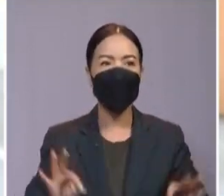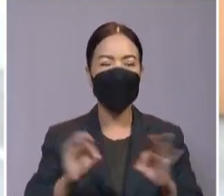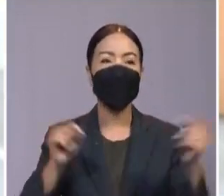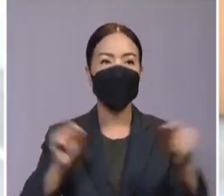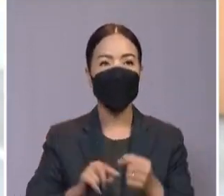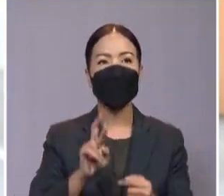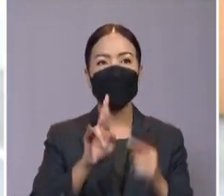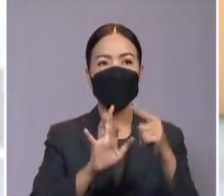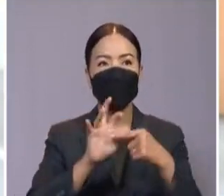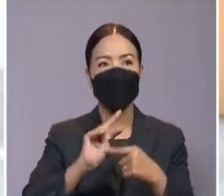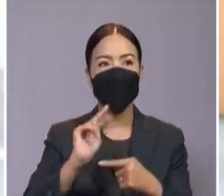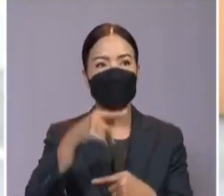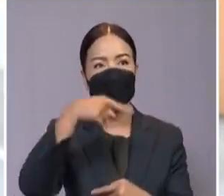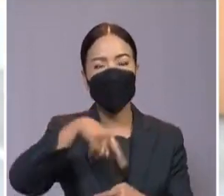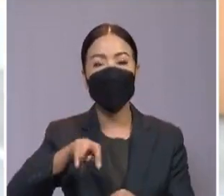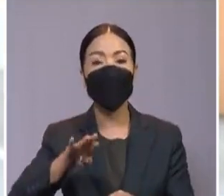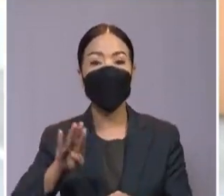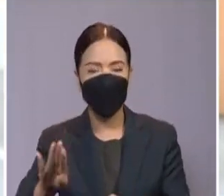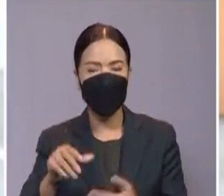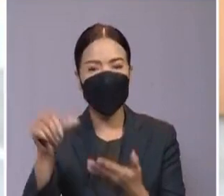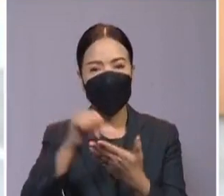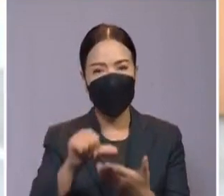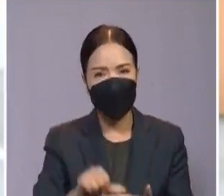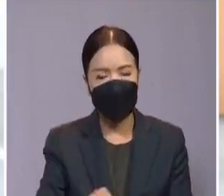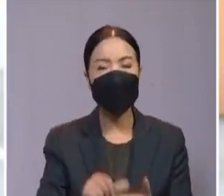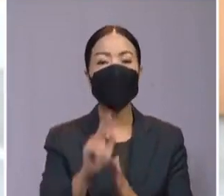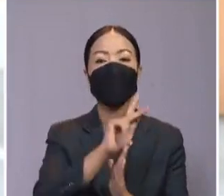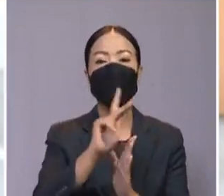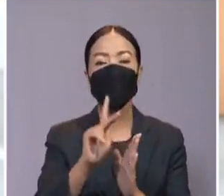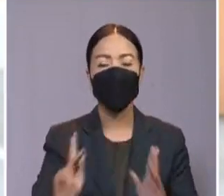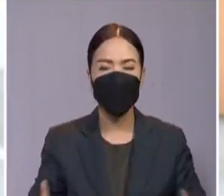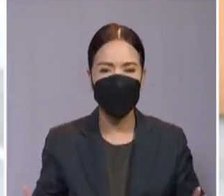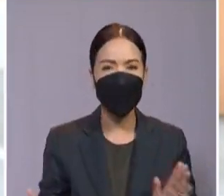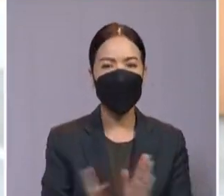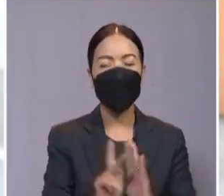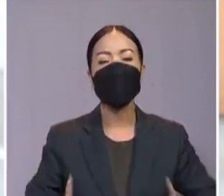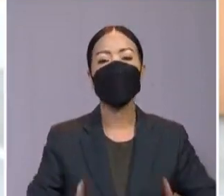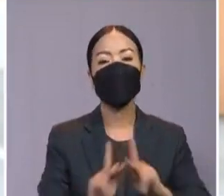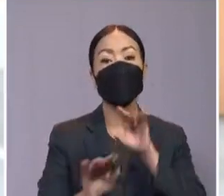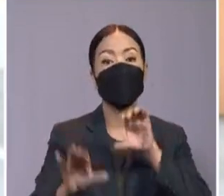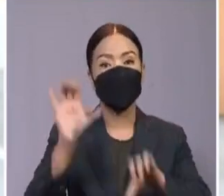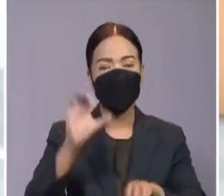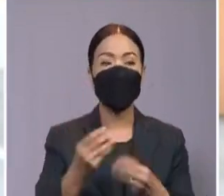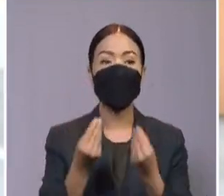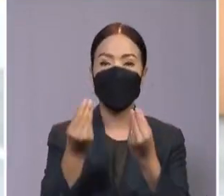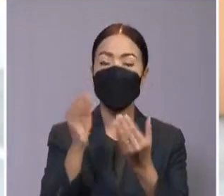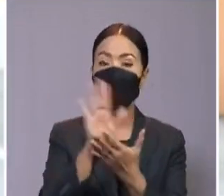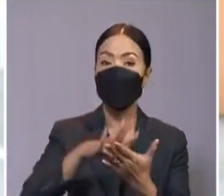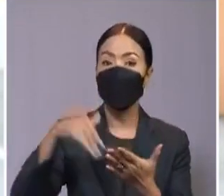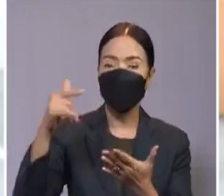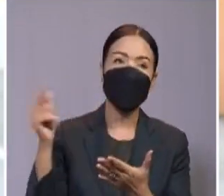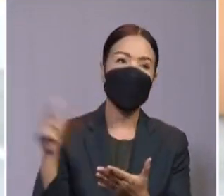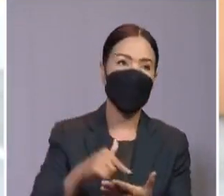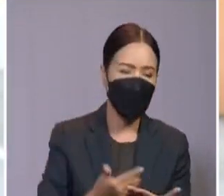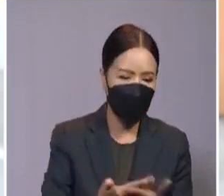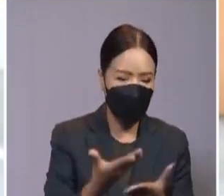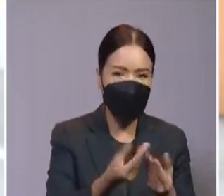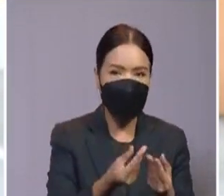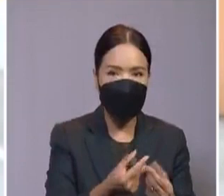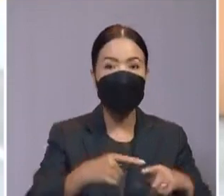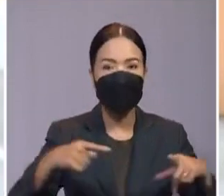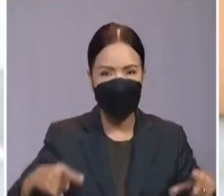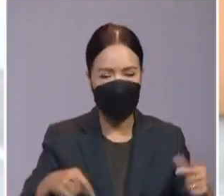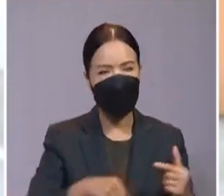ร่างพ.ร.บในการแก้เรื่องของกฎกระทรวงมหาดไทยนะคะที่ให้ต่างชาติสามารถที่จะซื้อที่ดินได้ค่ะ